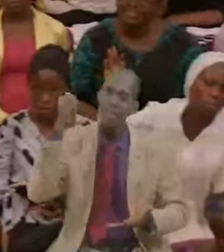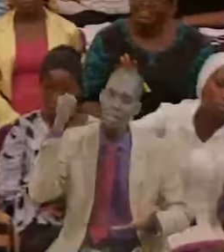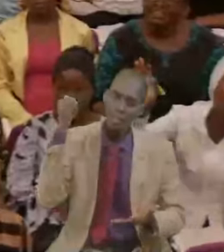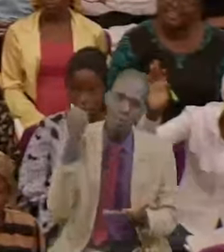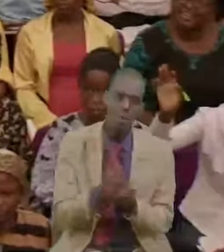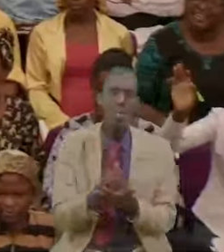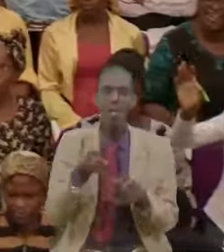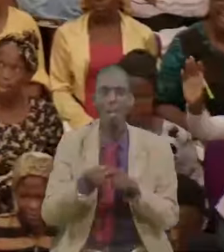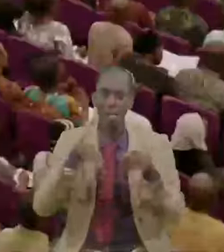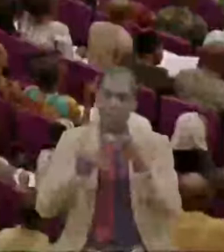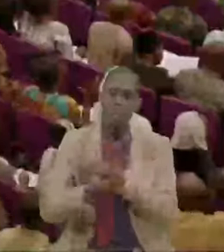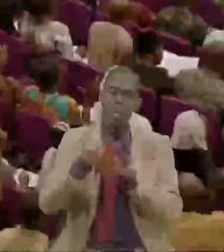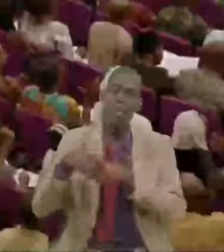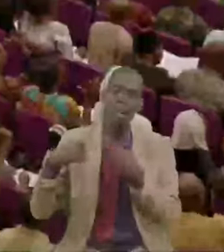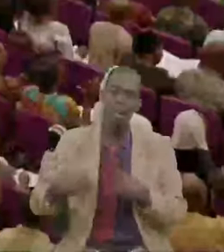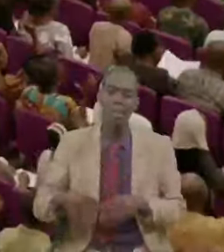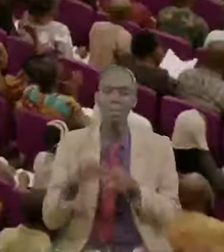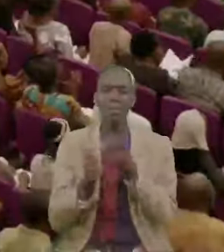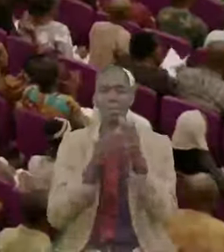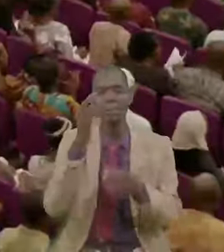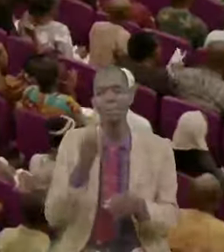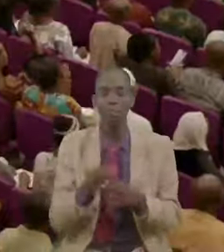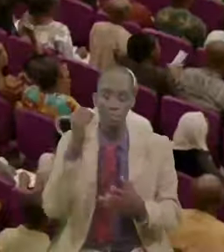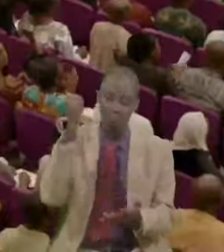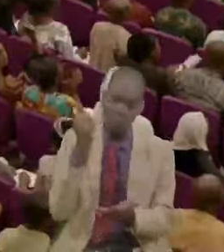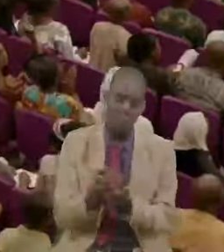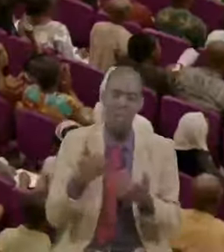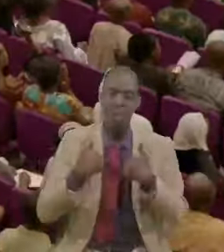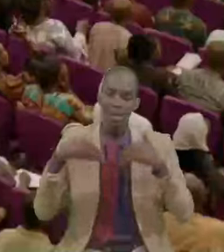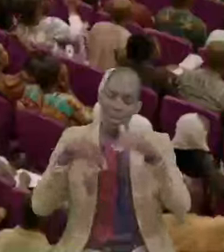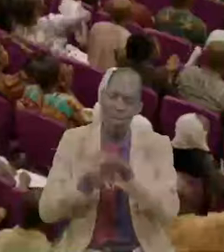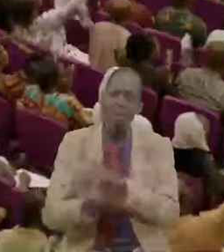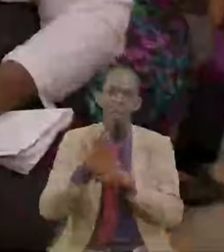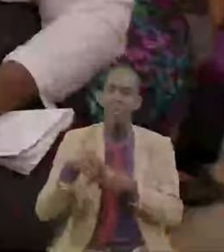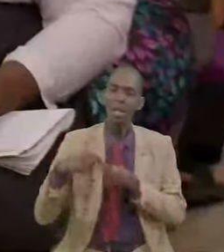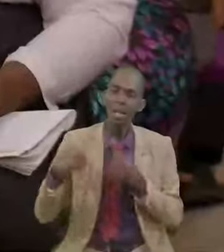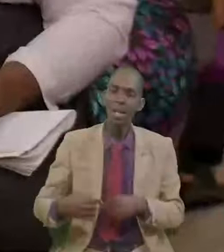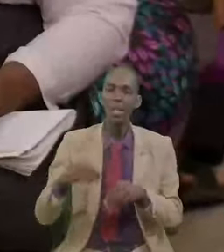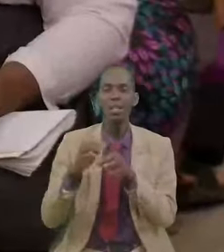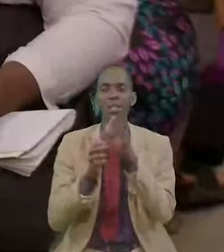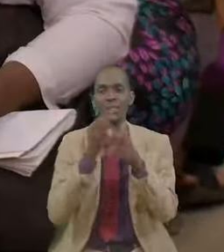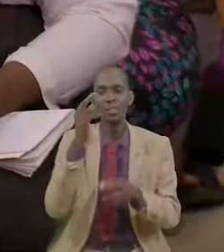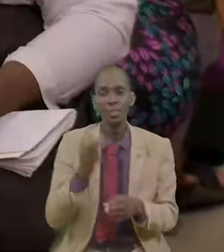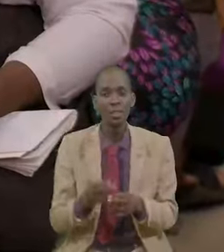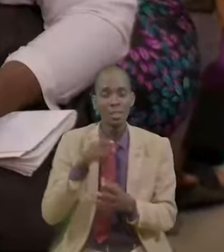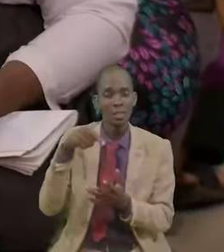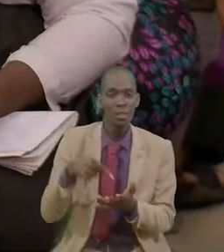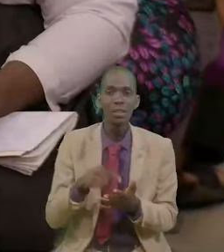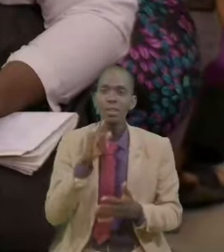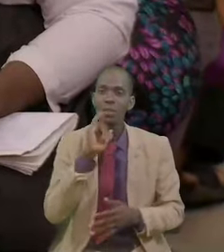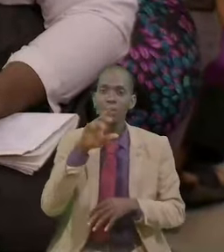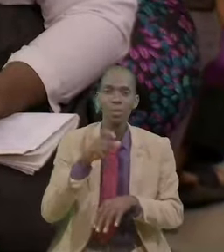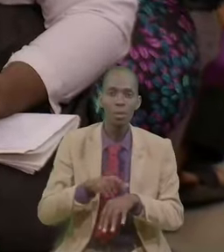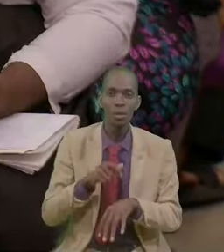Amen est entré dans votre maison. Amen est entré dans votre cœur. Voici